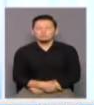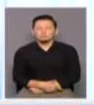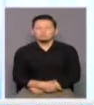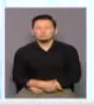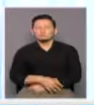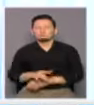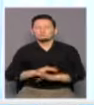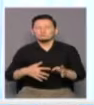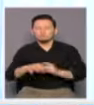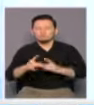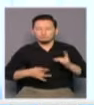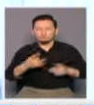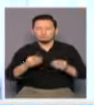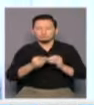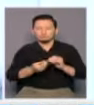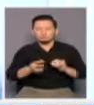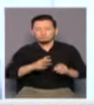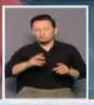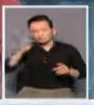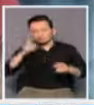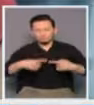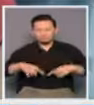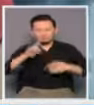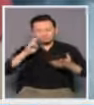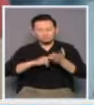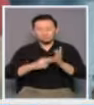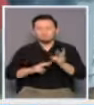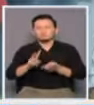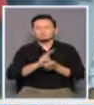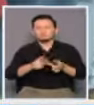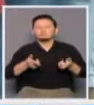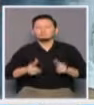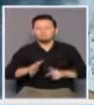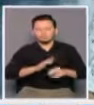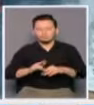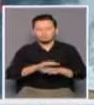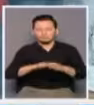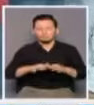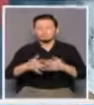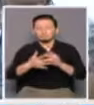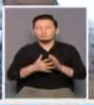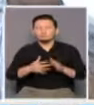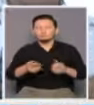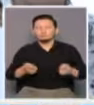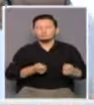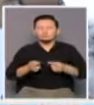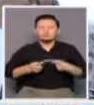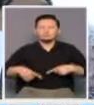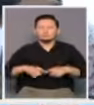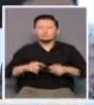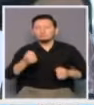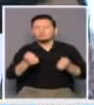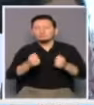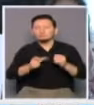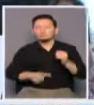Дегенмен тұрғындардың жанайқайын естіген мекеме өкілі жоспарды өзгертуге келісті. Тұрғындармен қалалық тұрғын үй коммуналды шаруашылығы жолаушылар